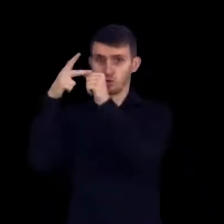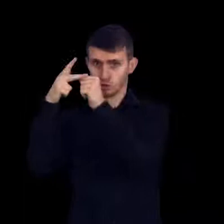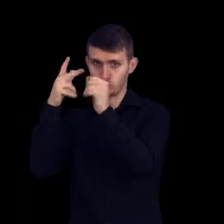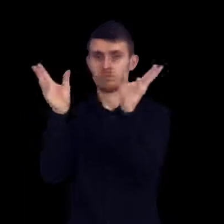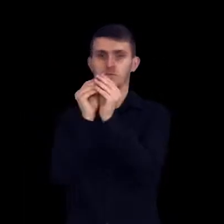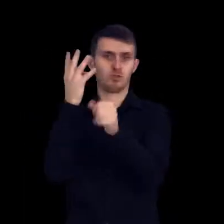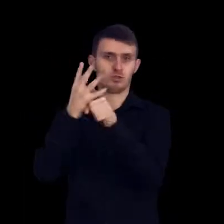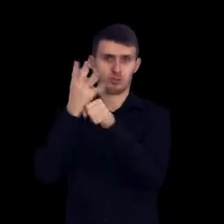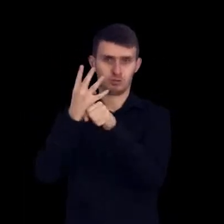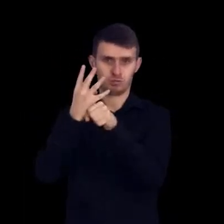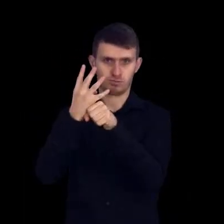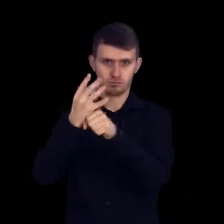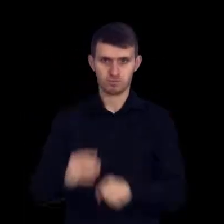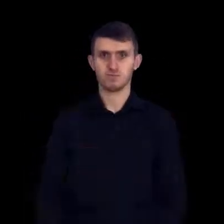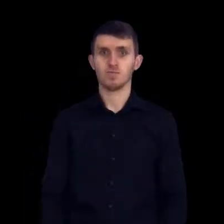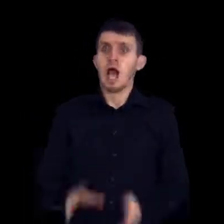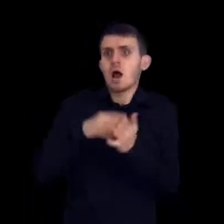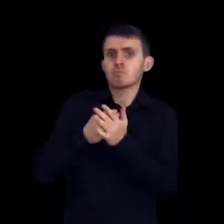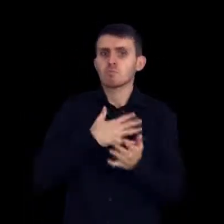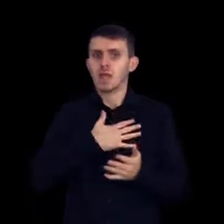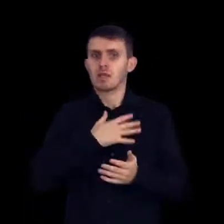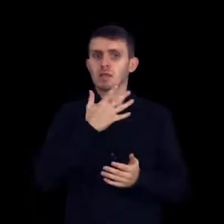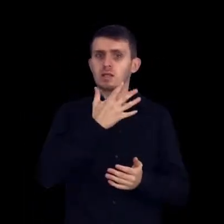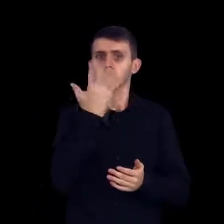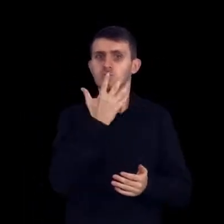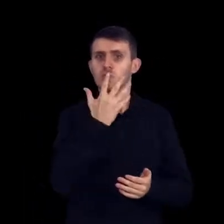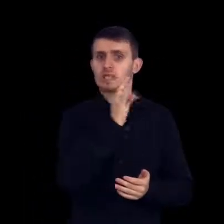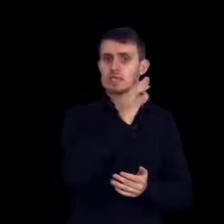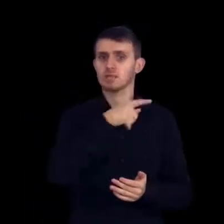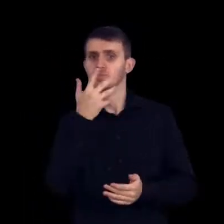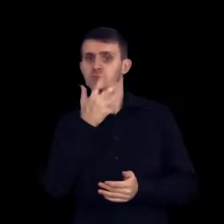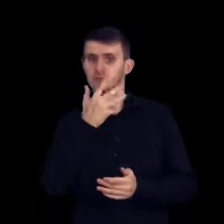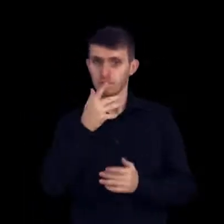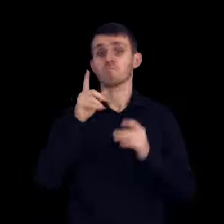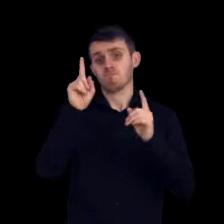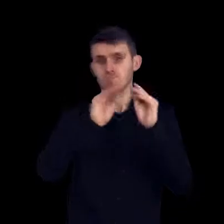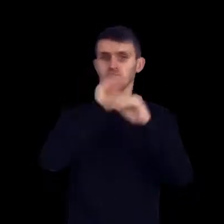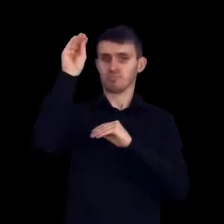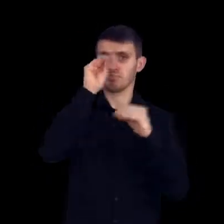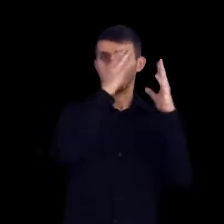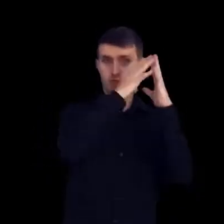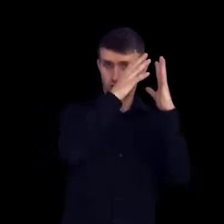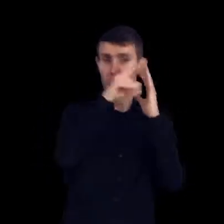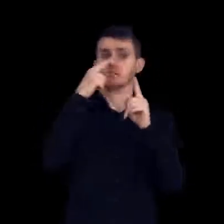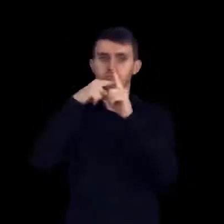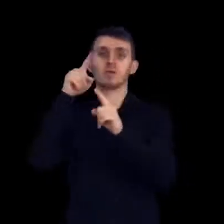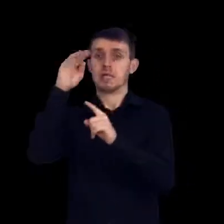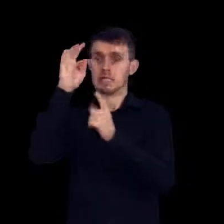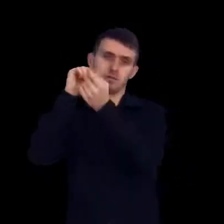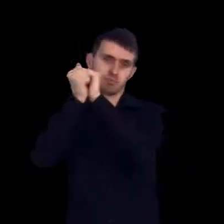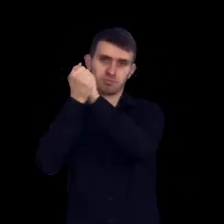przyjmuje postać 10 plus 30 Co daje wynik 40 A co mamy gdy te równa się 5